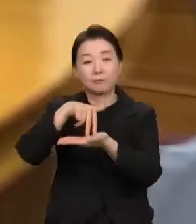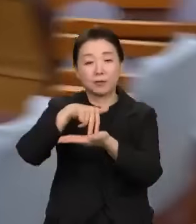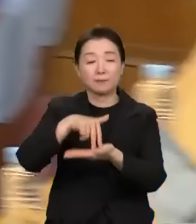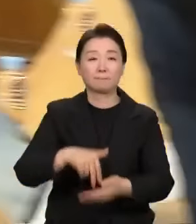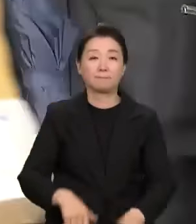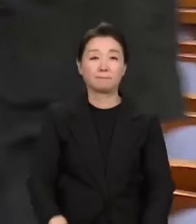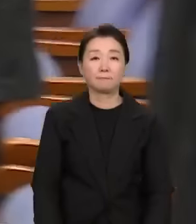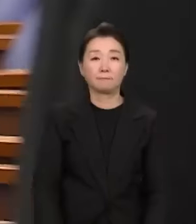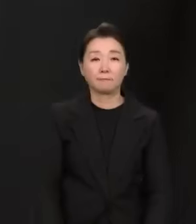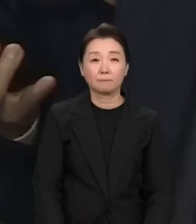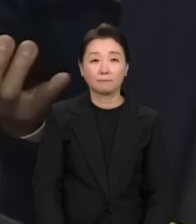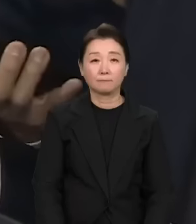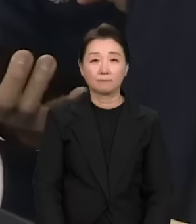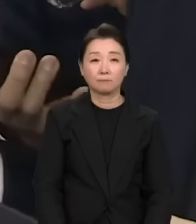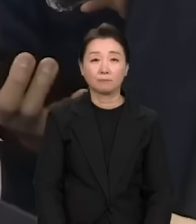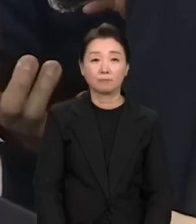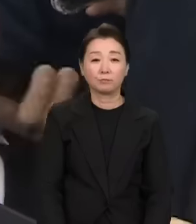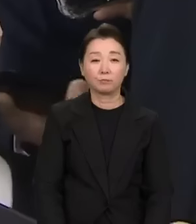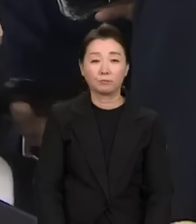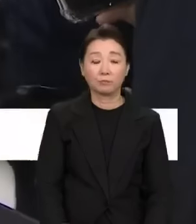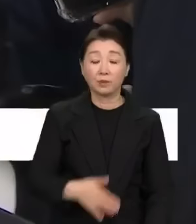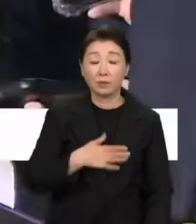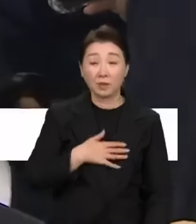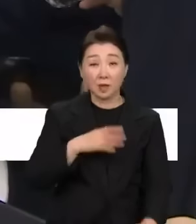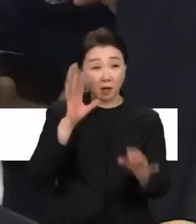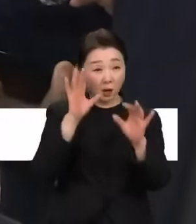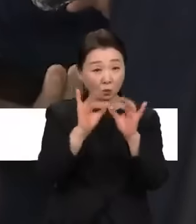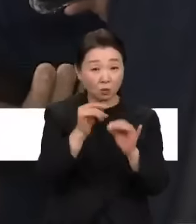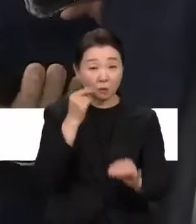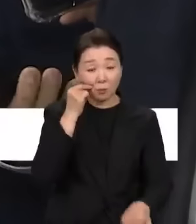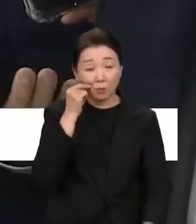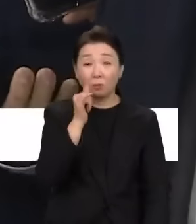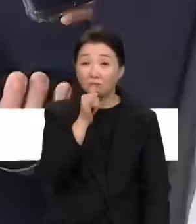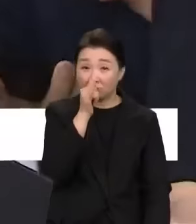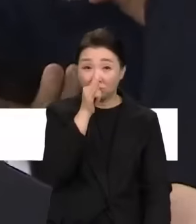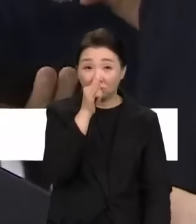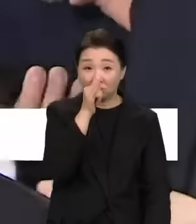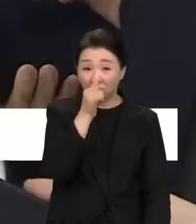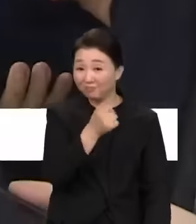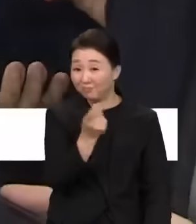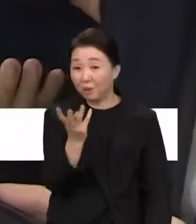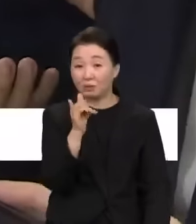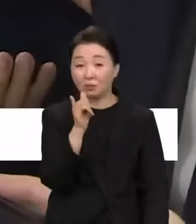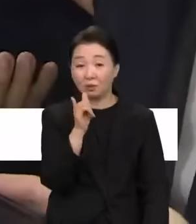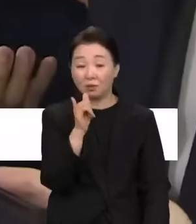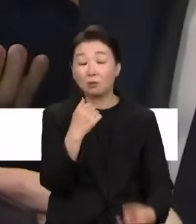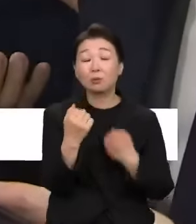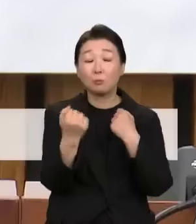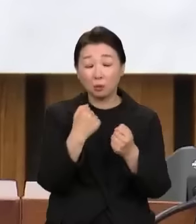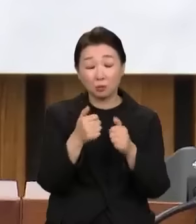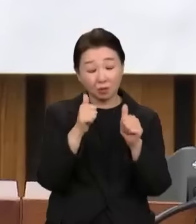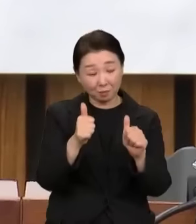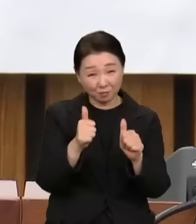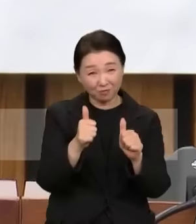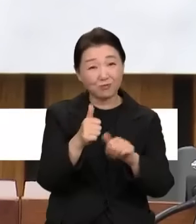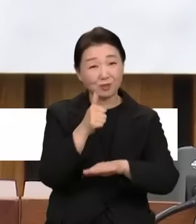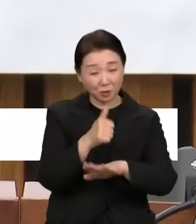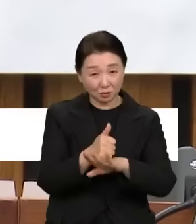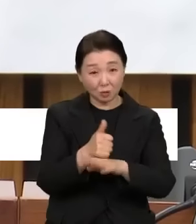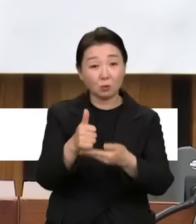재차 강조했습니다. 제가 공감하지 못할 부분들이 많이 있어요. 그럼에도 불구하고 존중합니다.